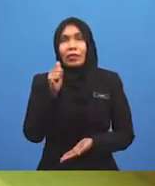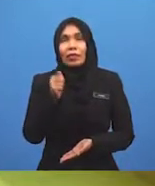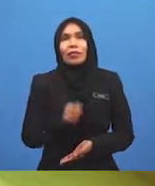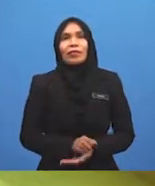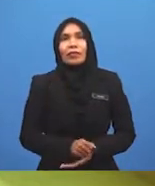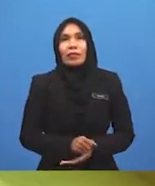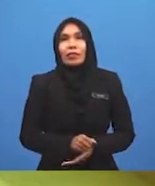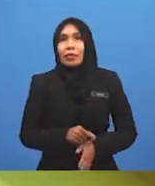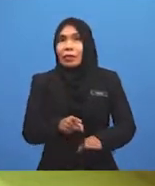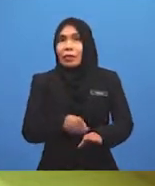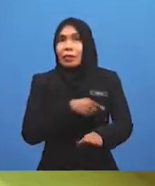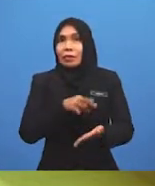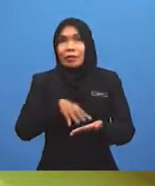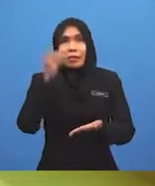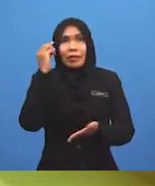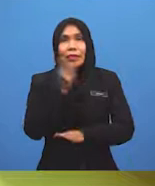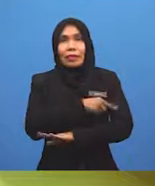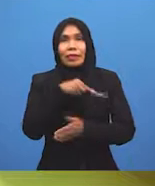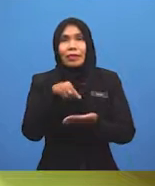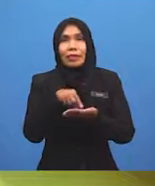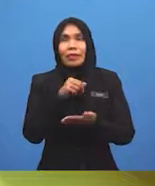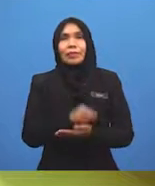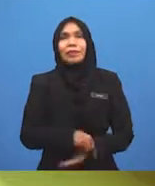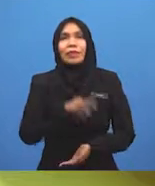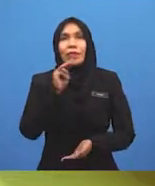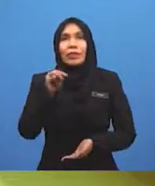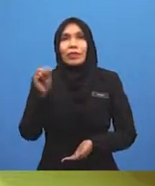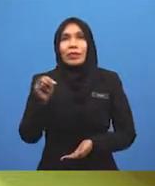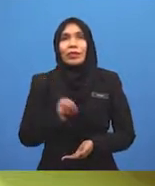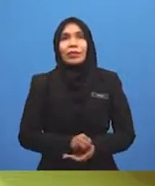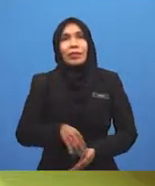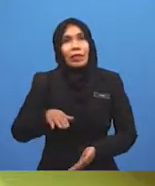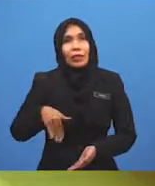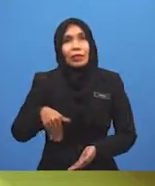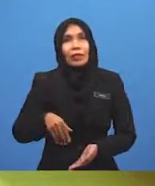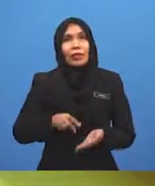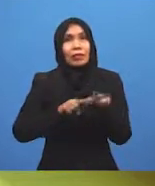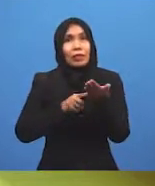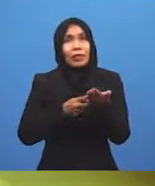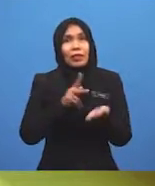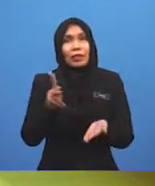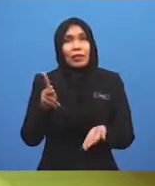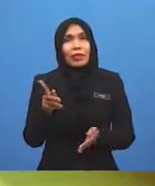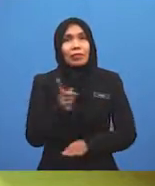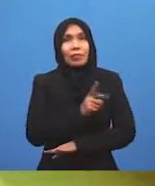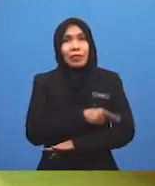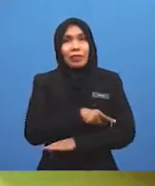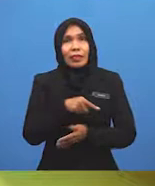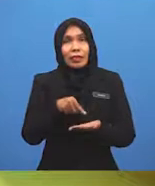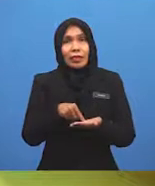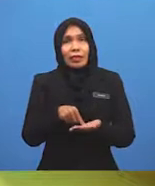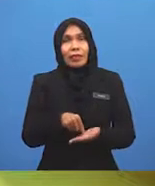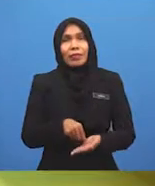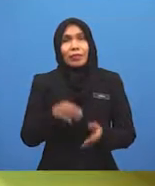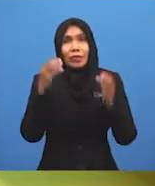sepanjang pembelajaran pada hari ini. Murid-murid, sebelum memulakan pengajaran pada hari ini,